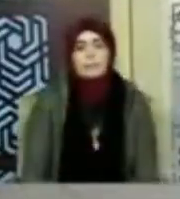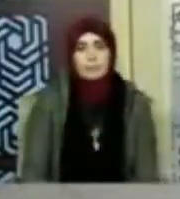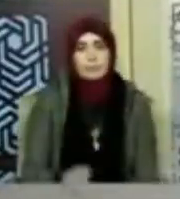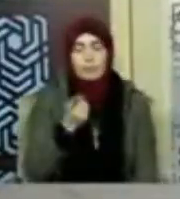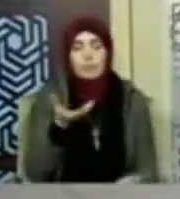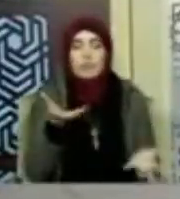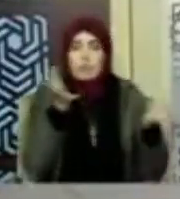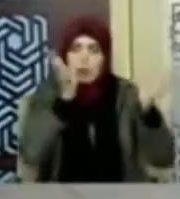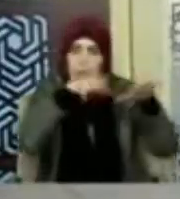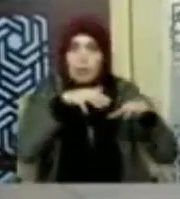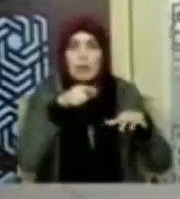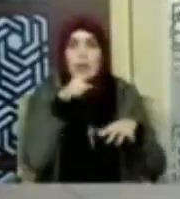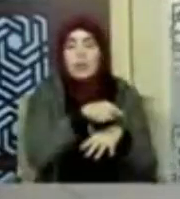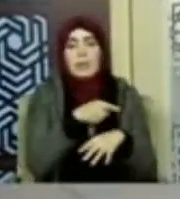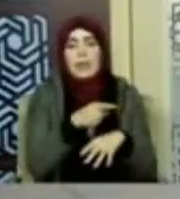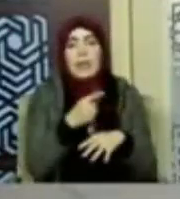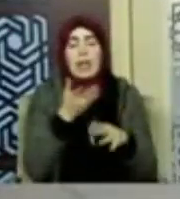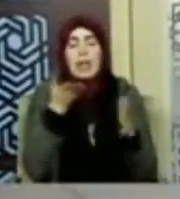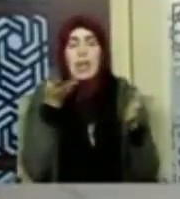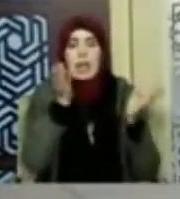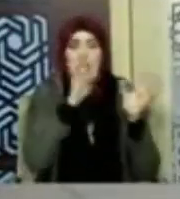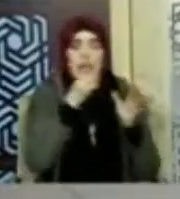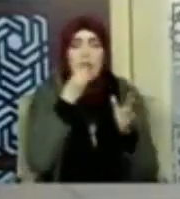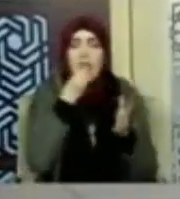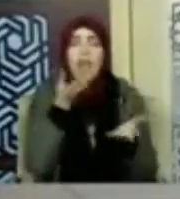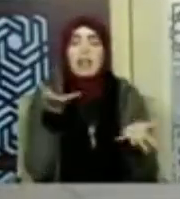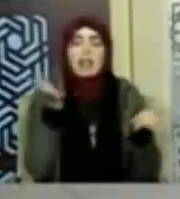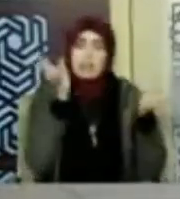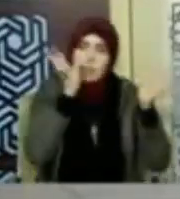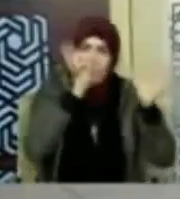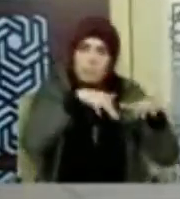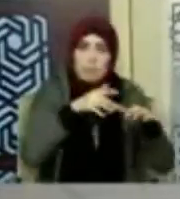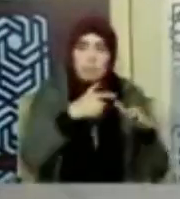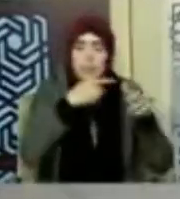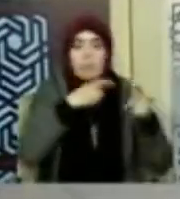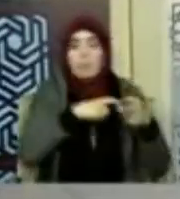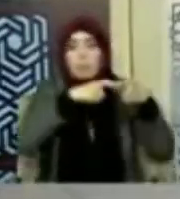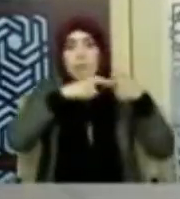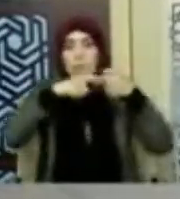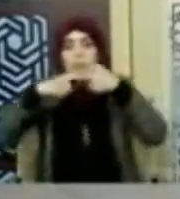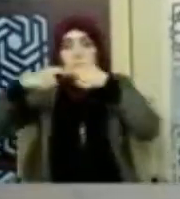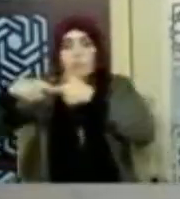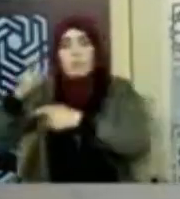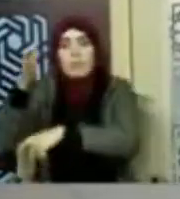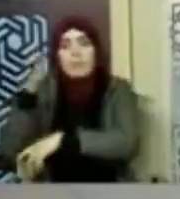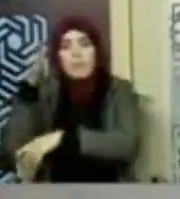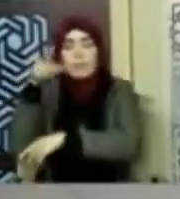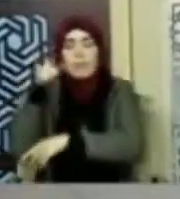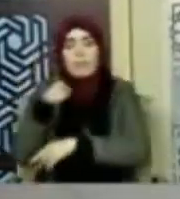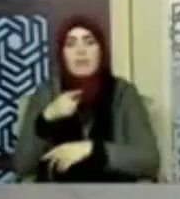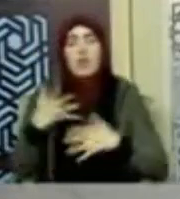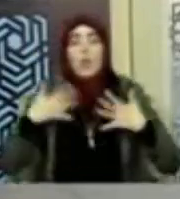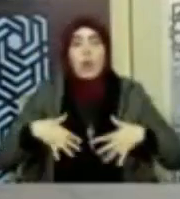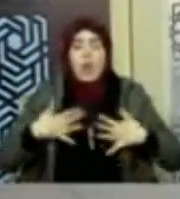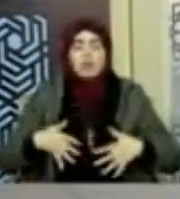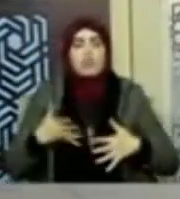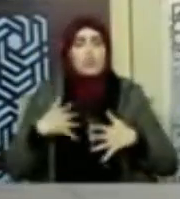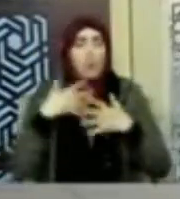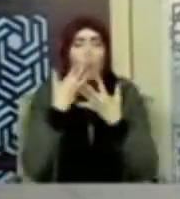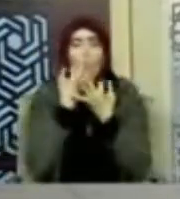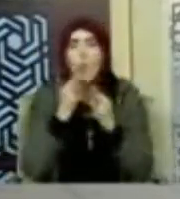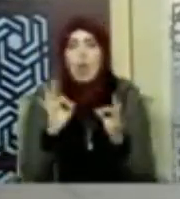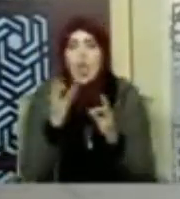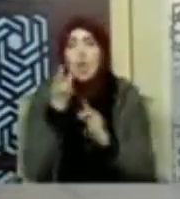عليه حمولتين كبيرتين من طعام، وجعل بينهما ثيابا وكسوة